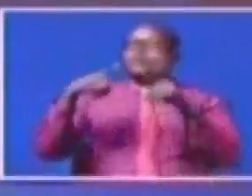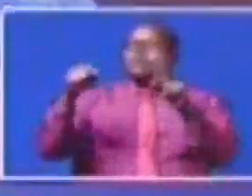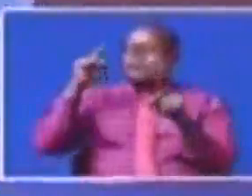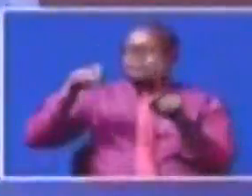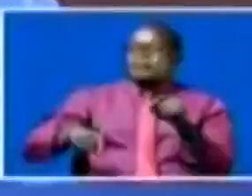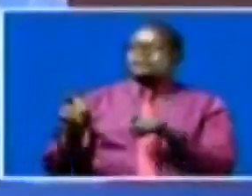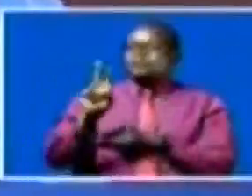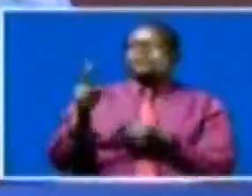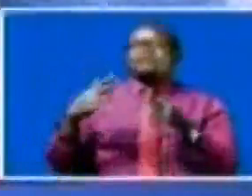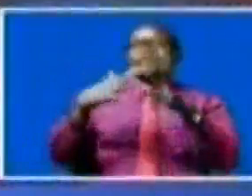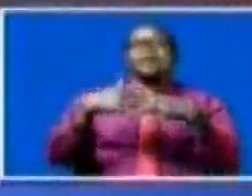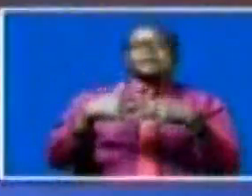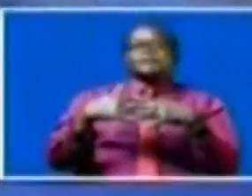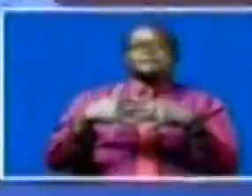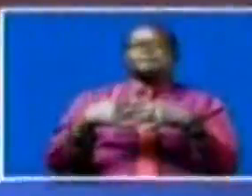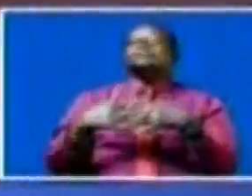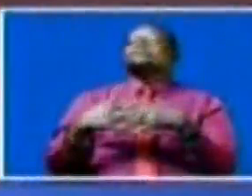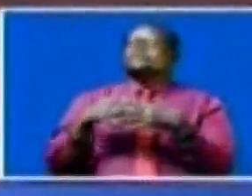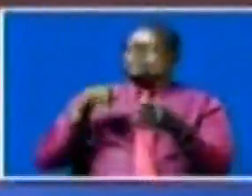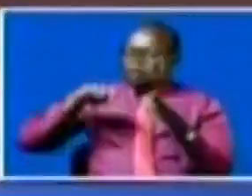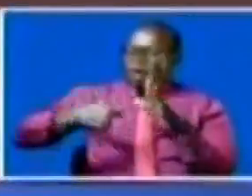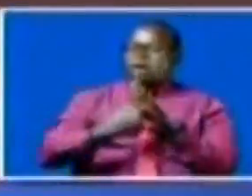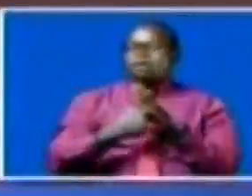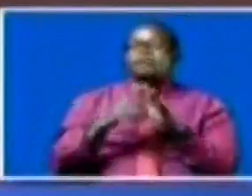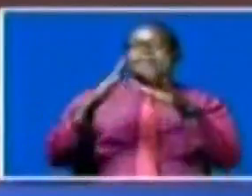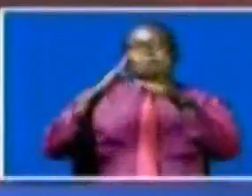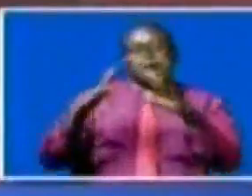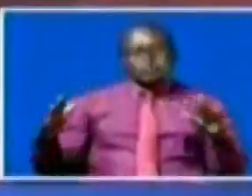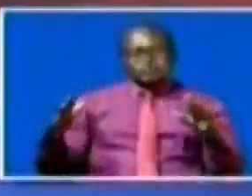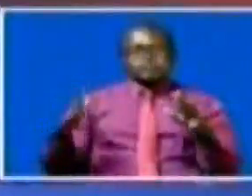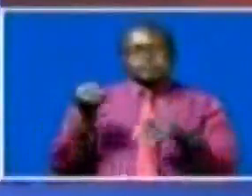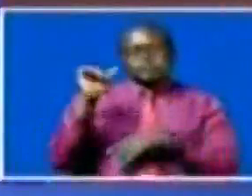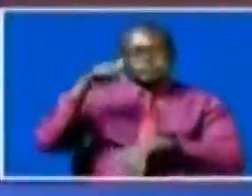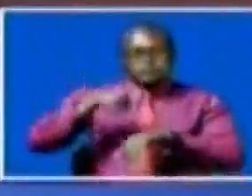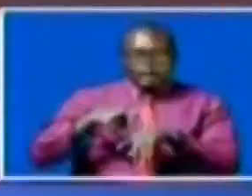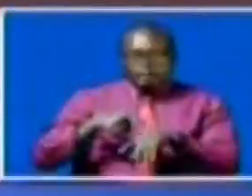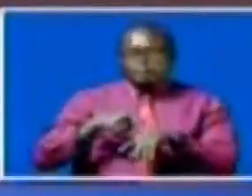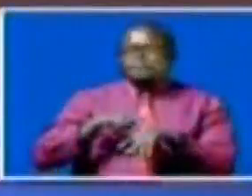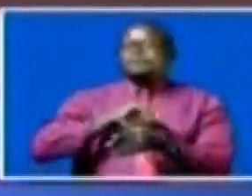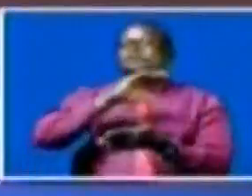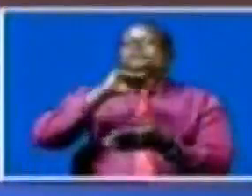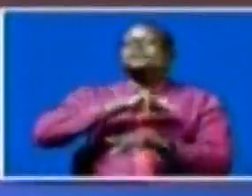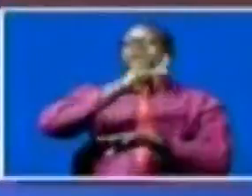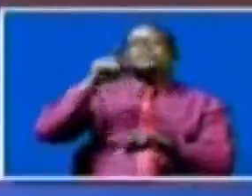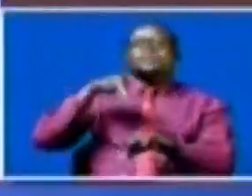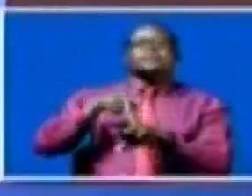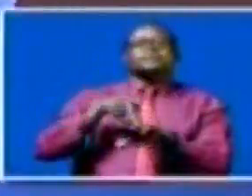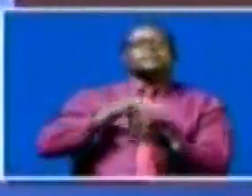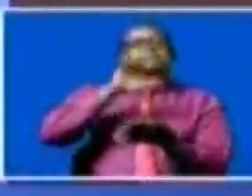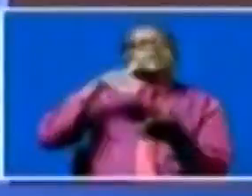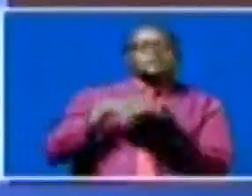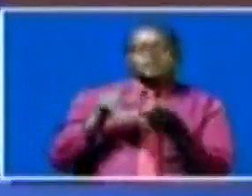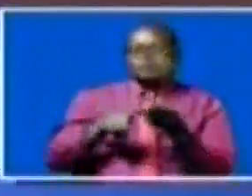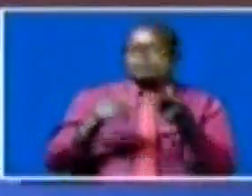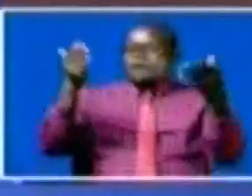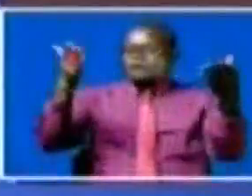tutatafuta gate, tutatafuta kifuli. Ndio ukitoka upande wa Central Province, ukikuja upande